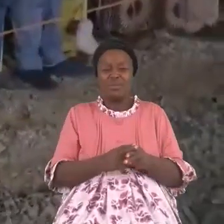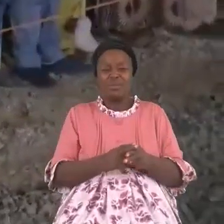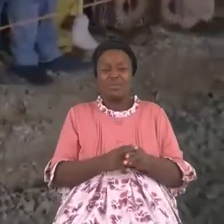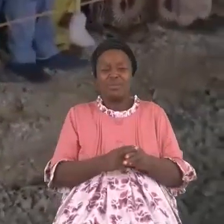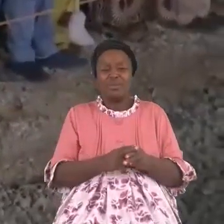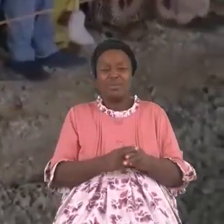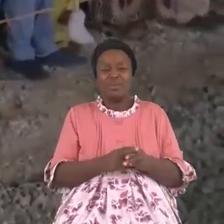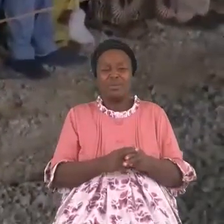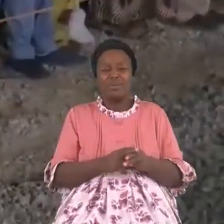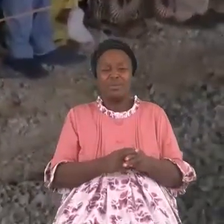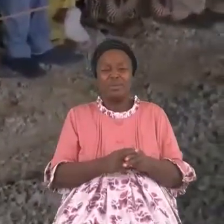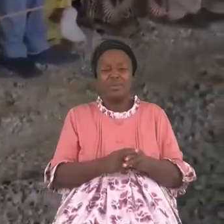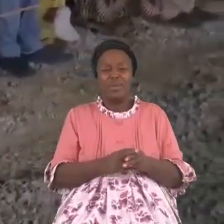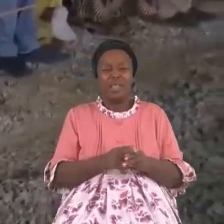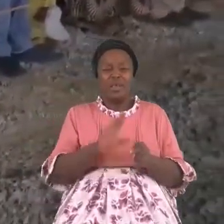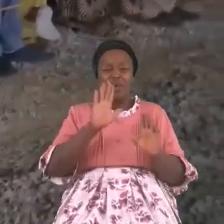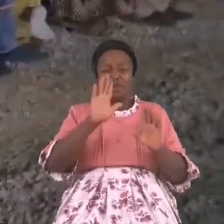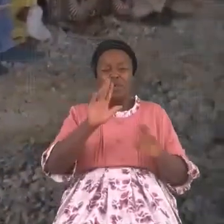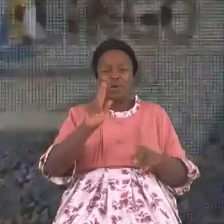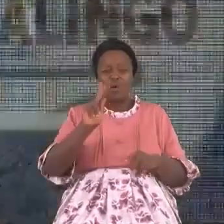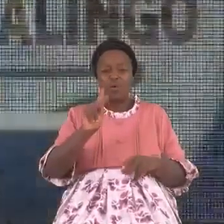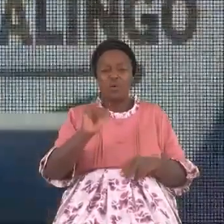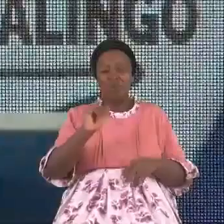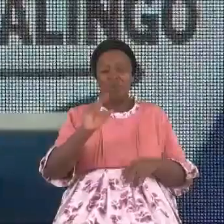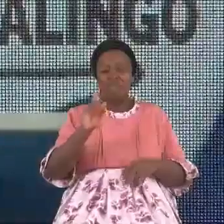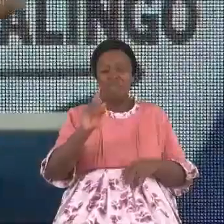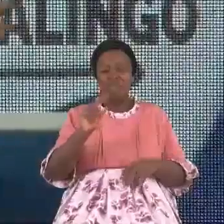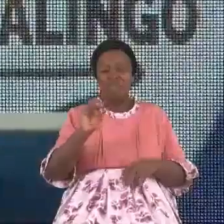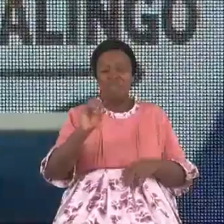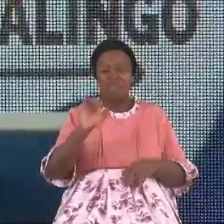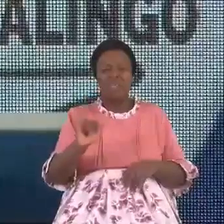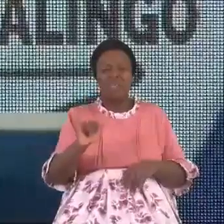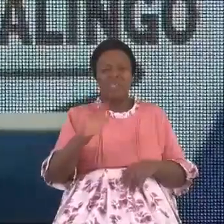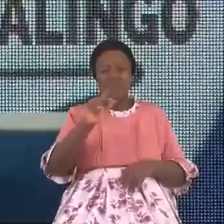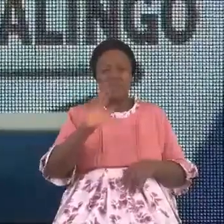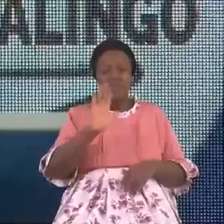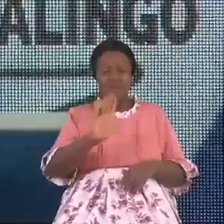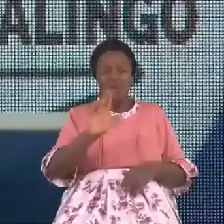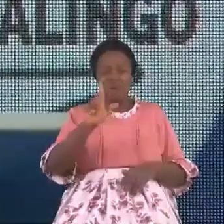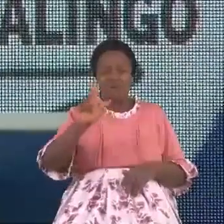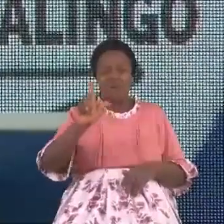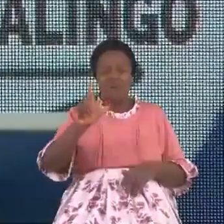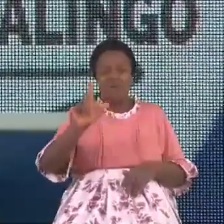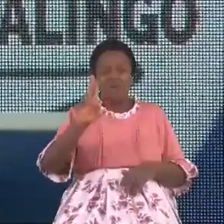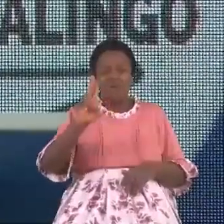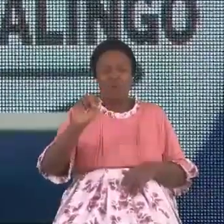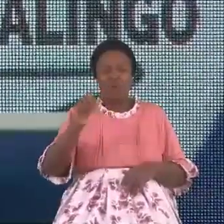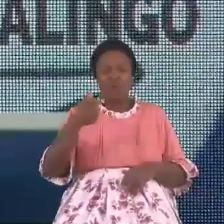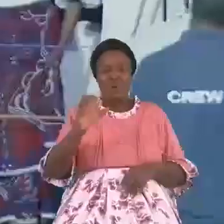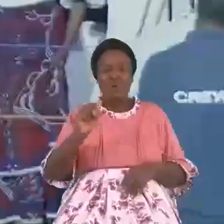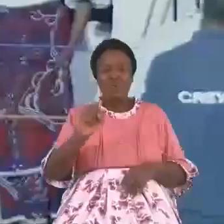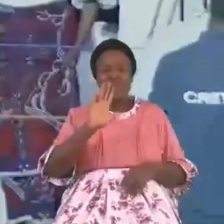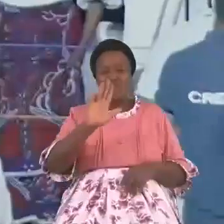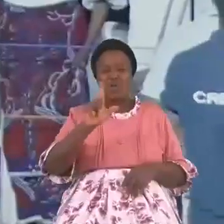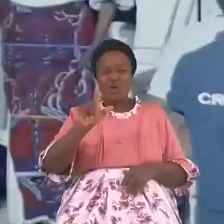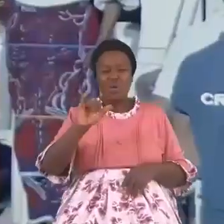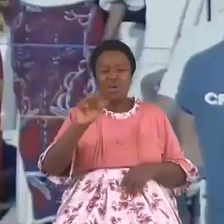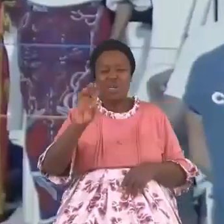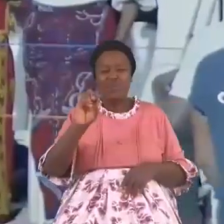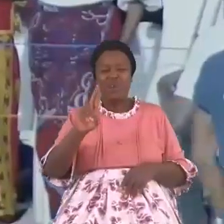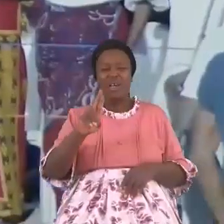Ọrịa akụrụ, ọrịa mkpofuru, ọrịa imeju, lanụ n'aha